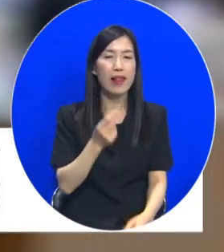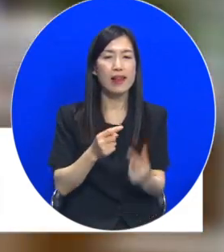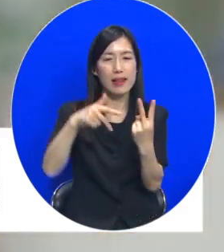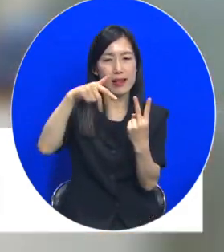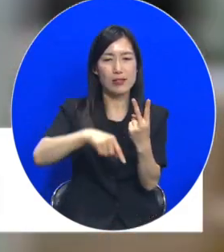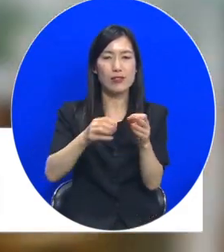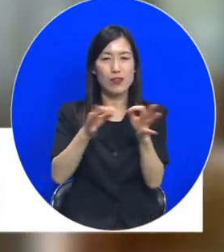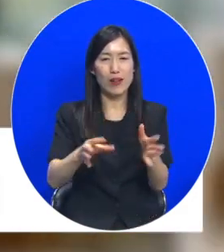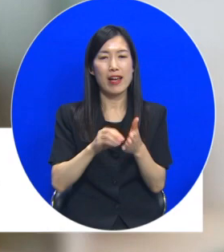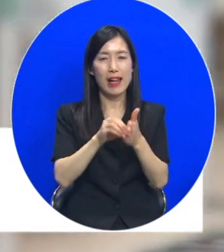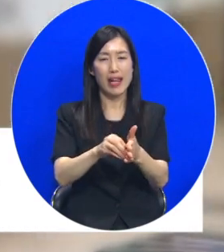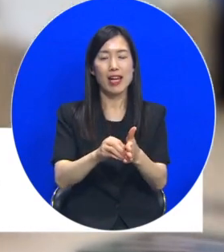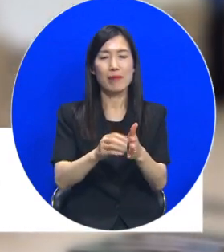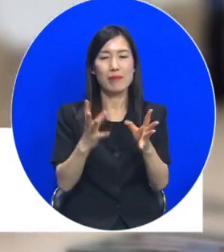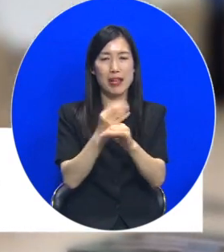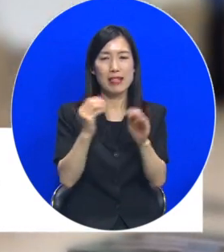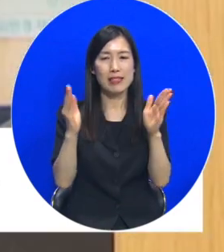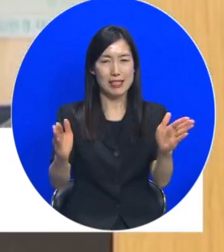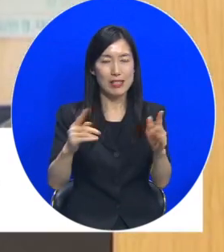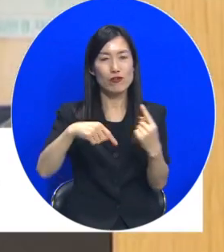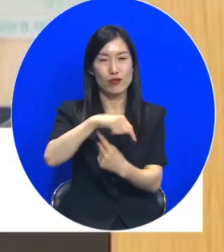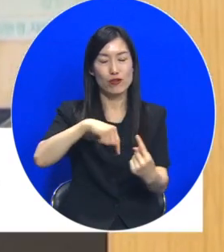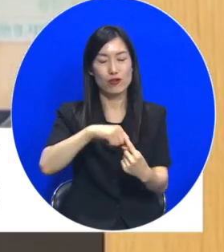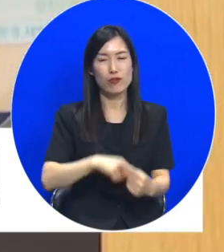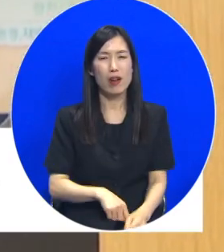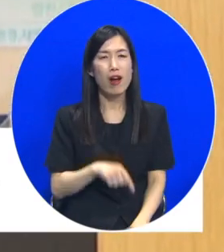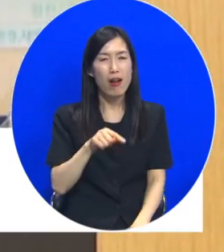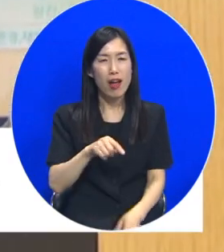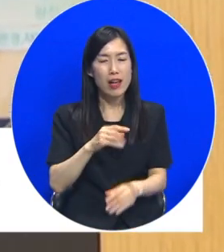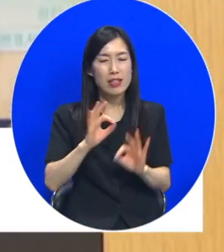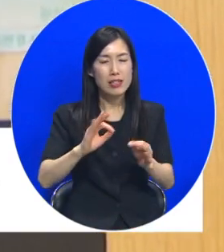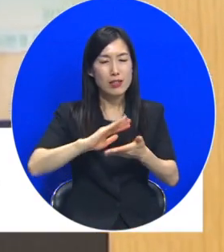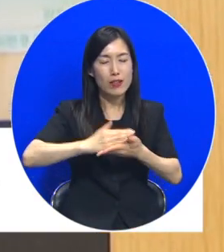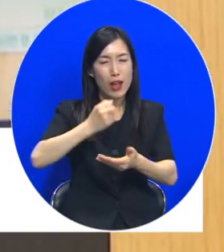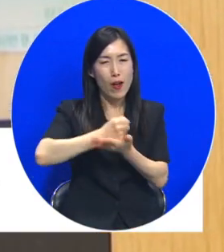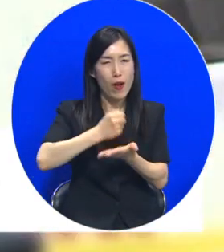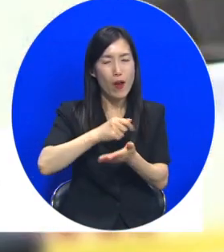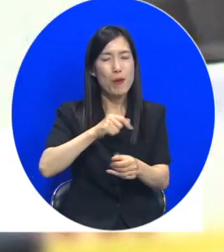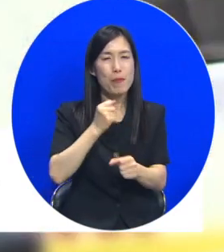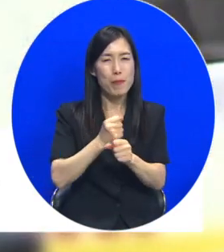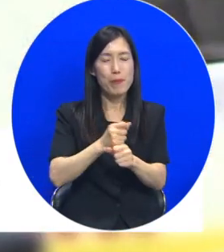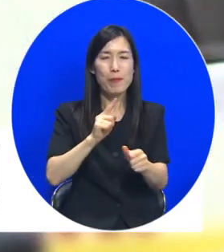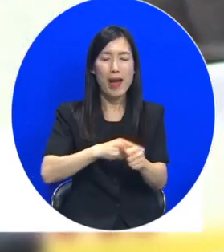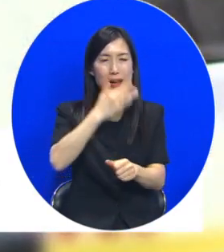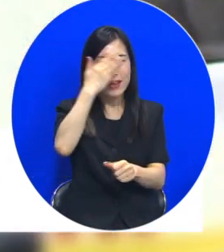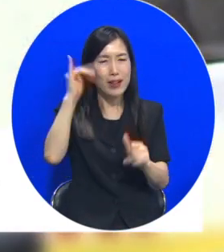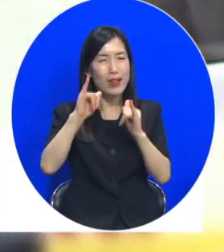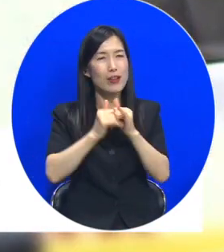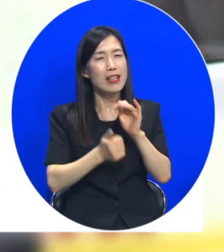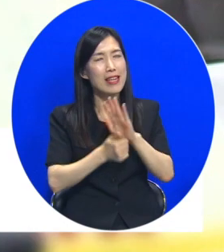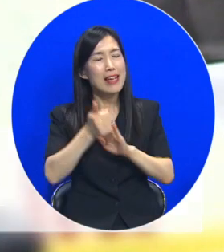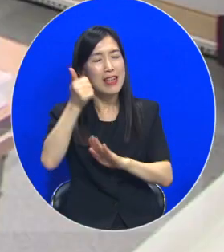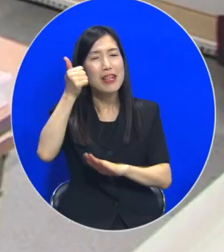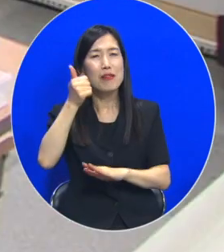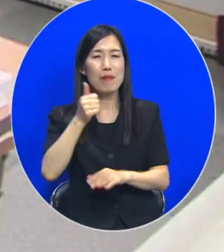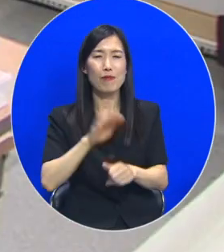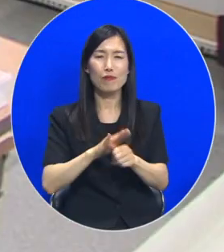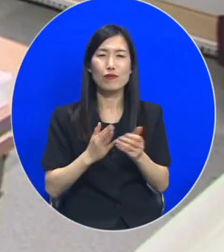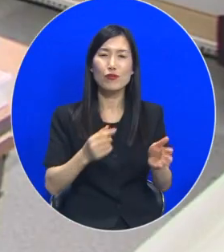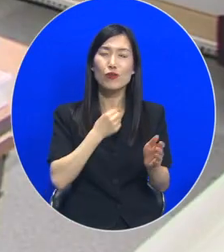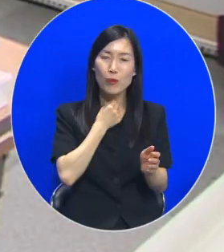정부는 청년도약계좌가 청년의 꿈을 응원하는 희망의 다리로 기능하도록 계좌 유지도